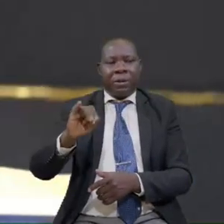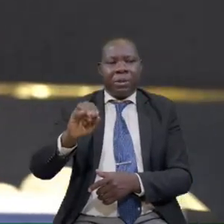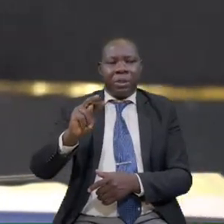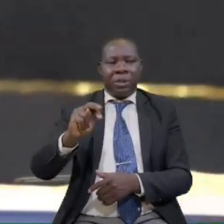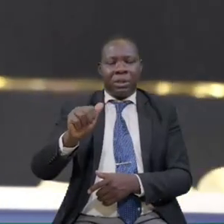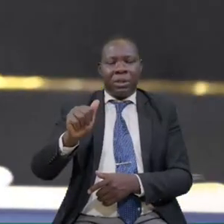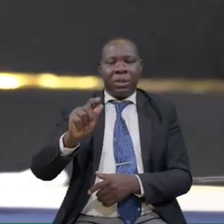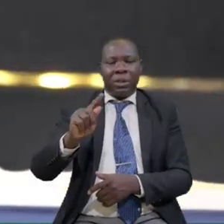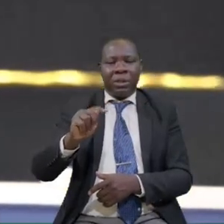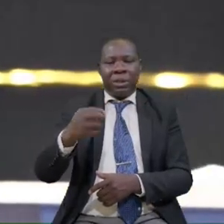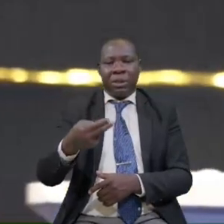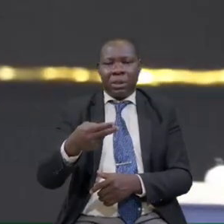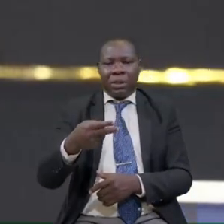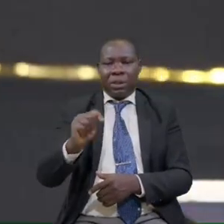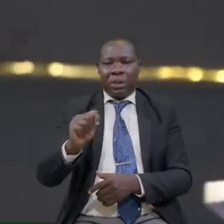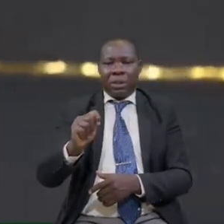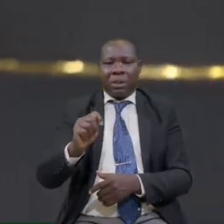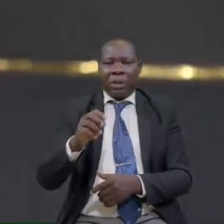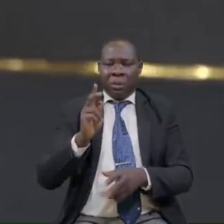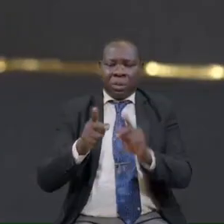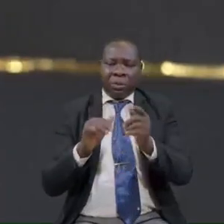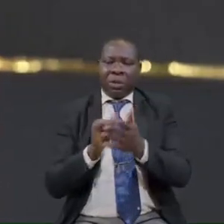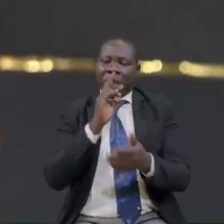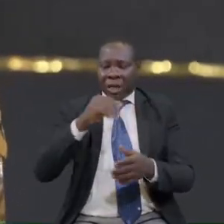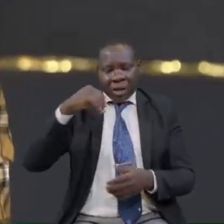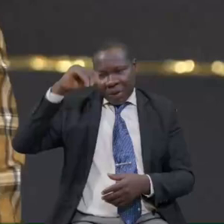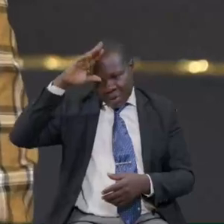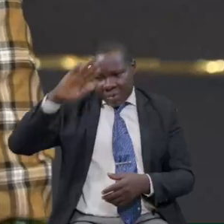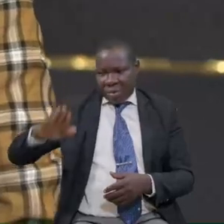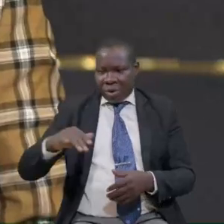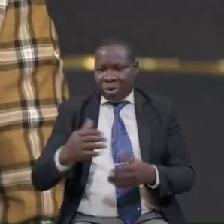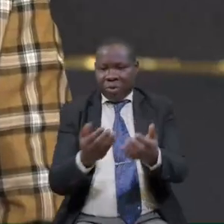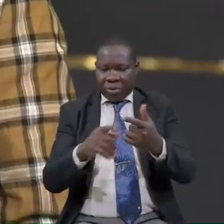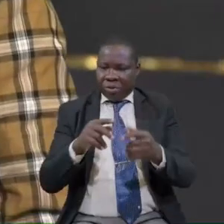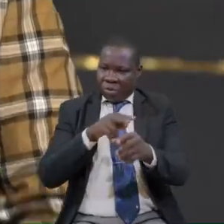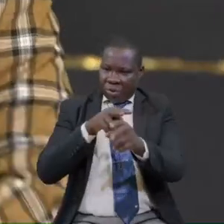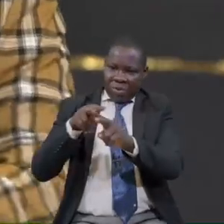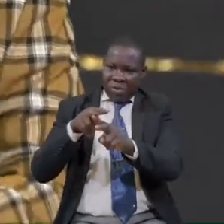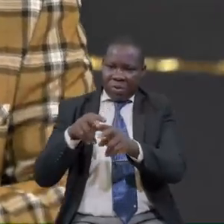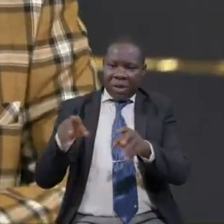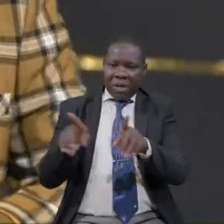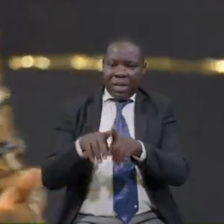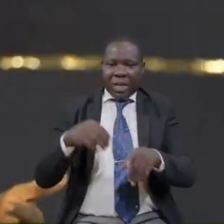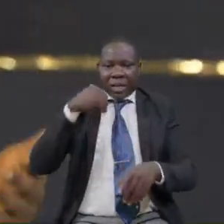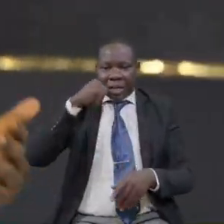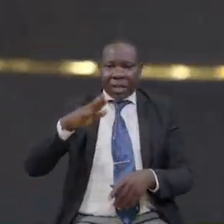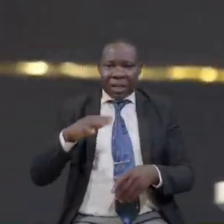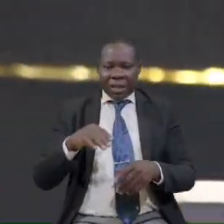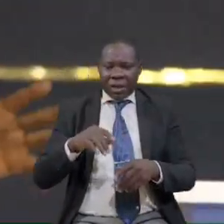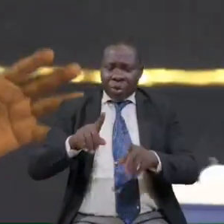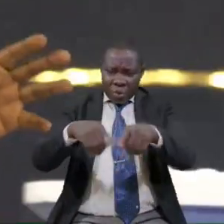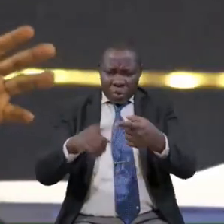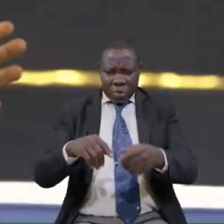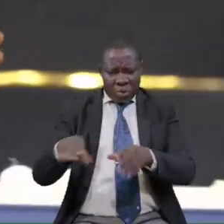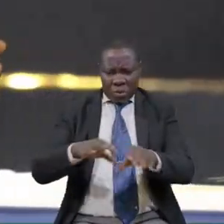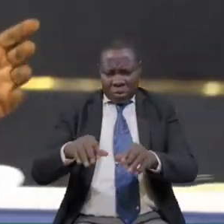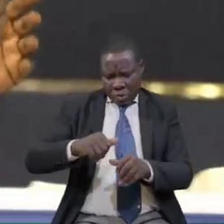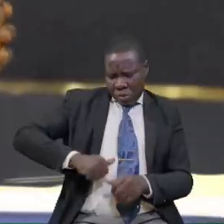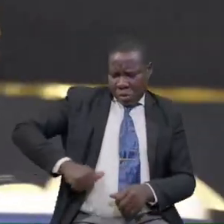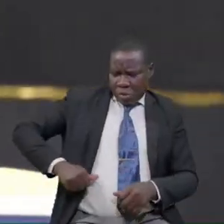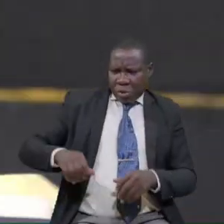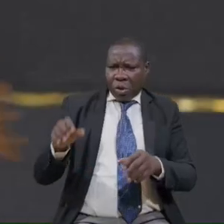les gens, des garçons qui veulent se présenter comme des hommes, qui se présentent comme